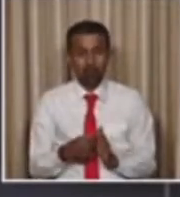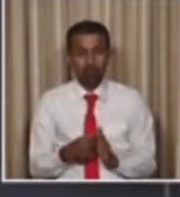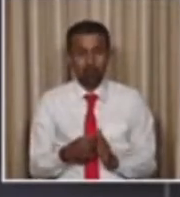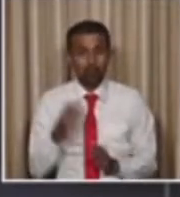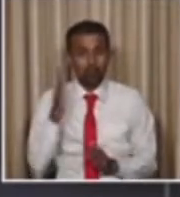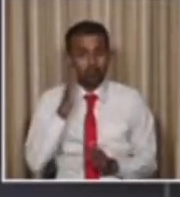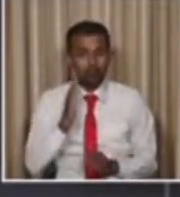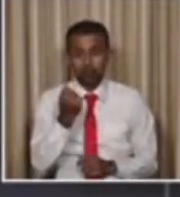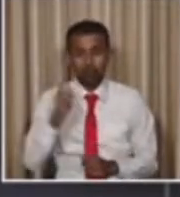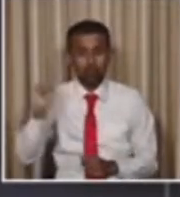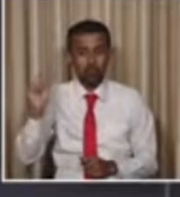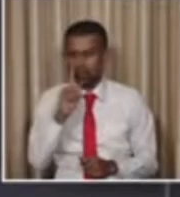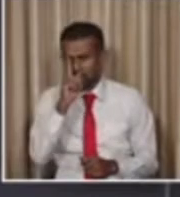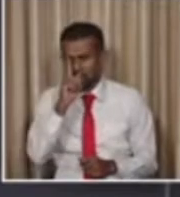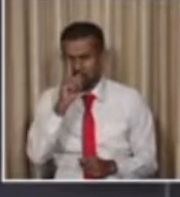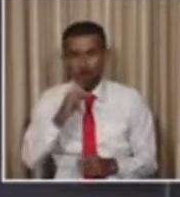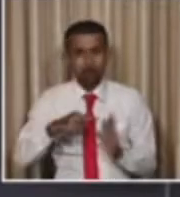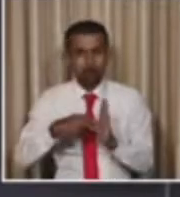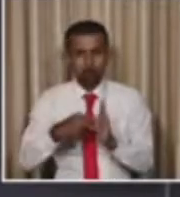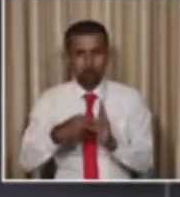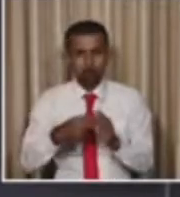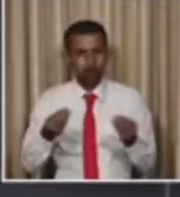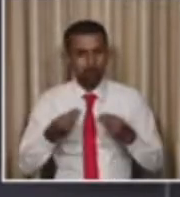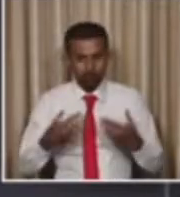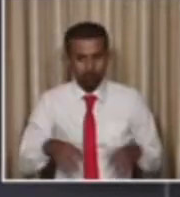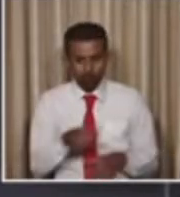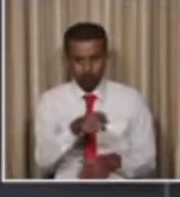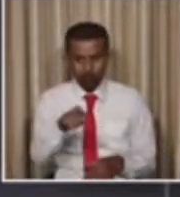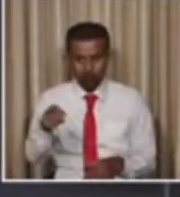විදේශ විනිමය ගේන එක ප්‍රොජෙක්ට් එකක් ගෙනත් තියනවද මට කියන්න ඔය කිසි කෙනෙක්